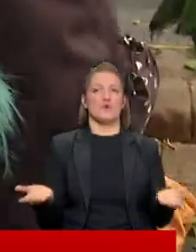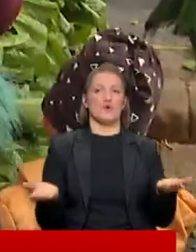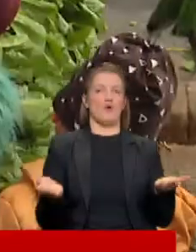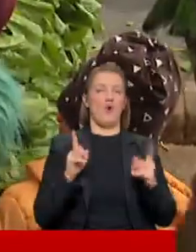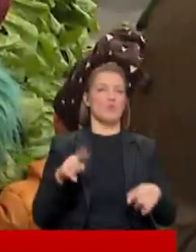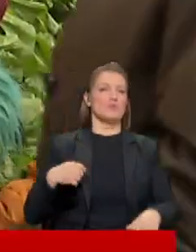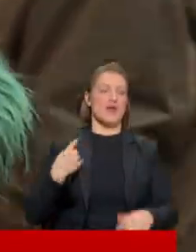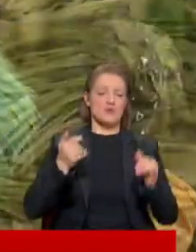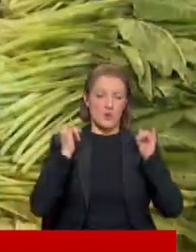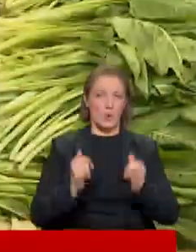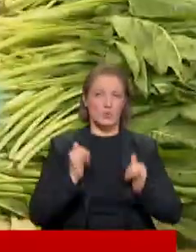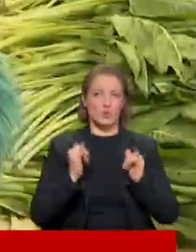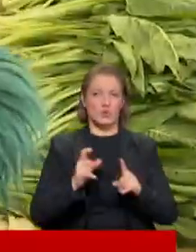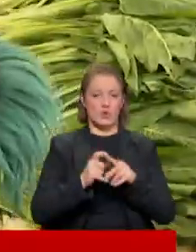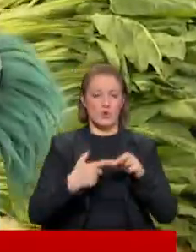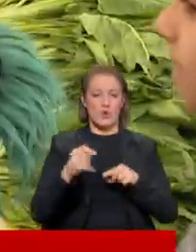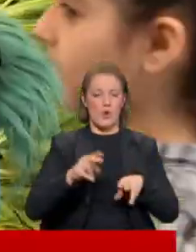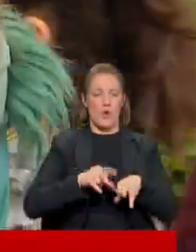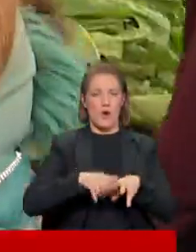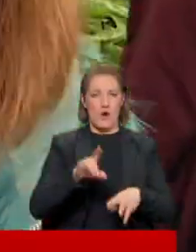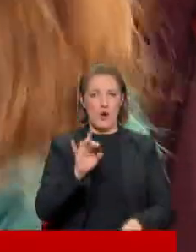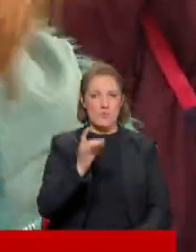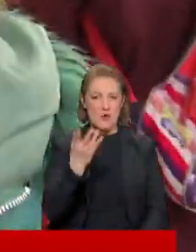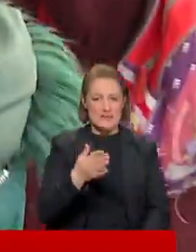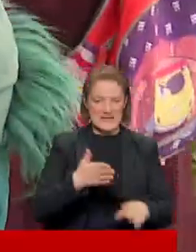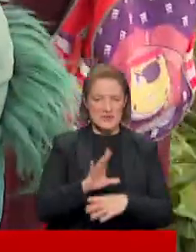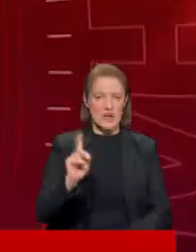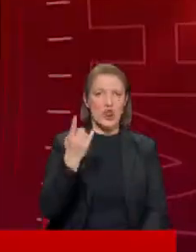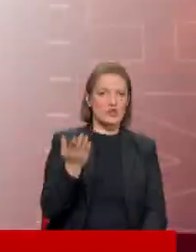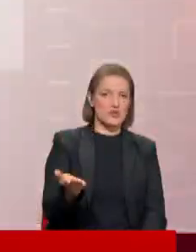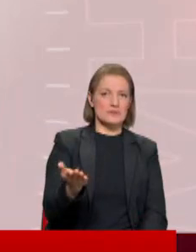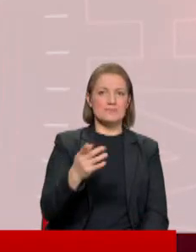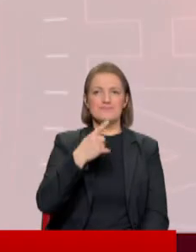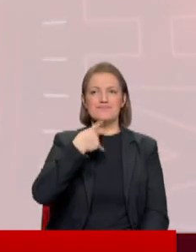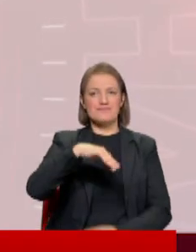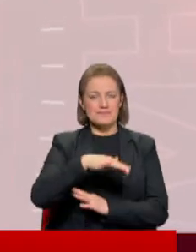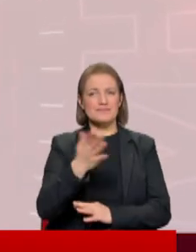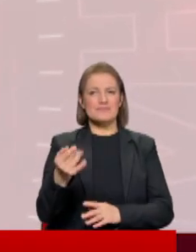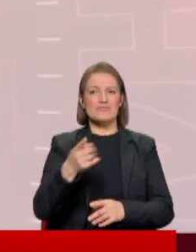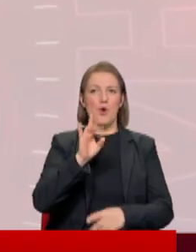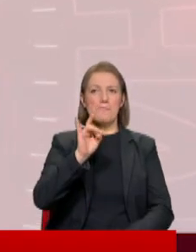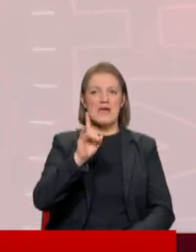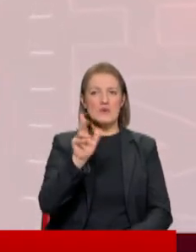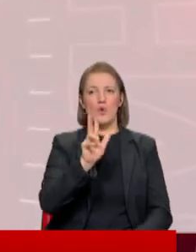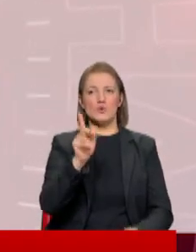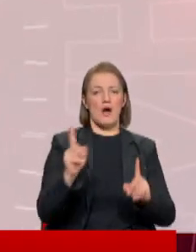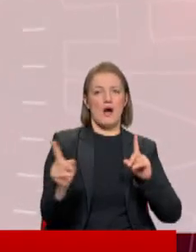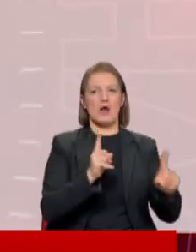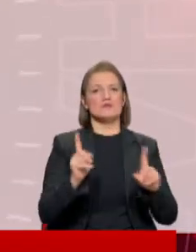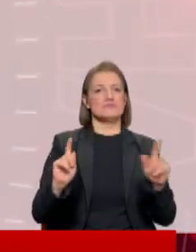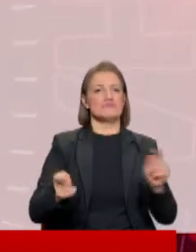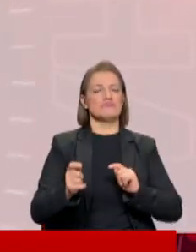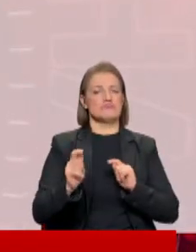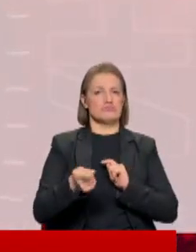O derece berbat bir durum. Roka 15 lira olması gerçekten çok enteresan. Yeşillikler de 15 lirayla 30 lira